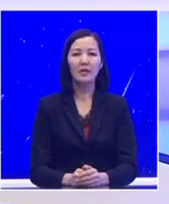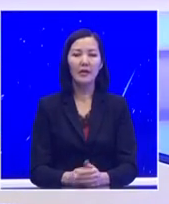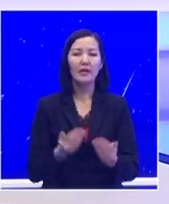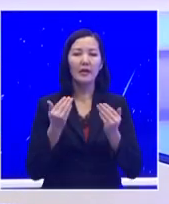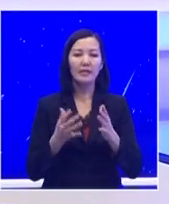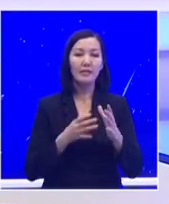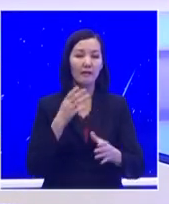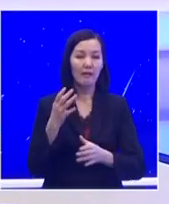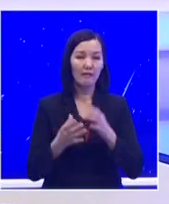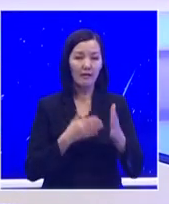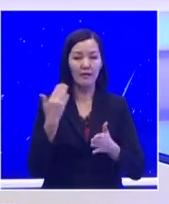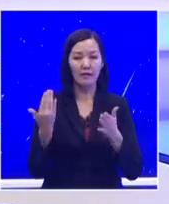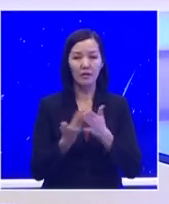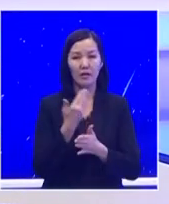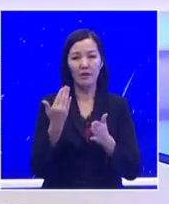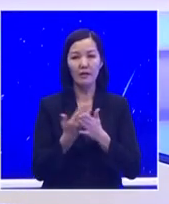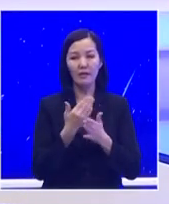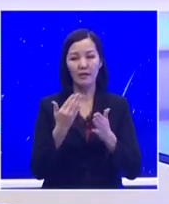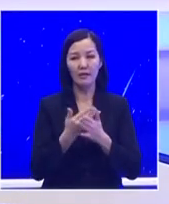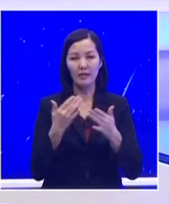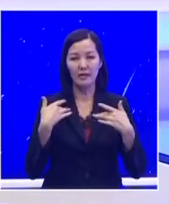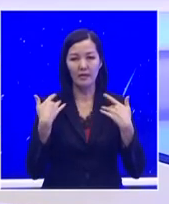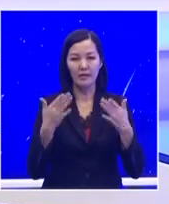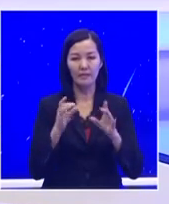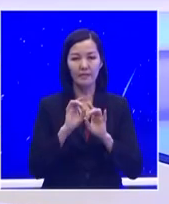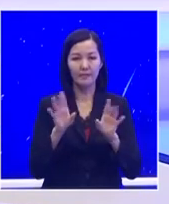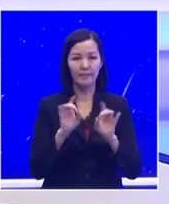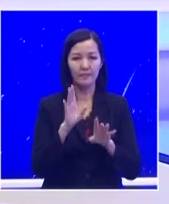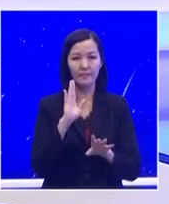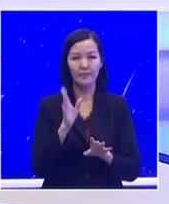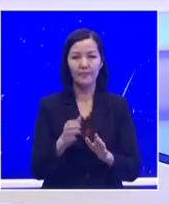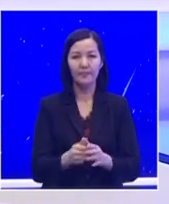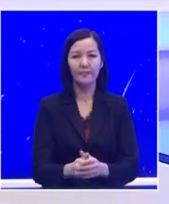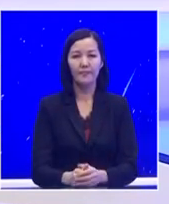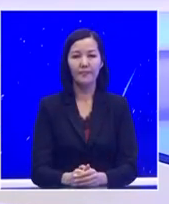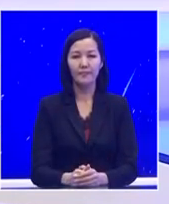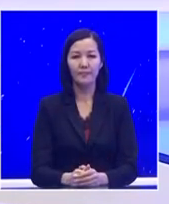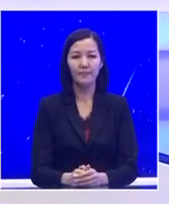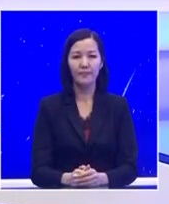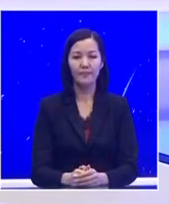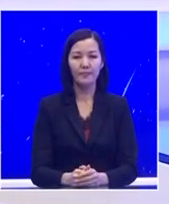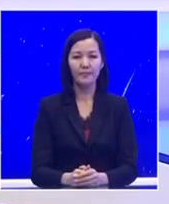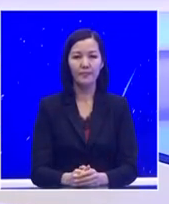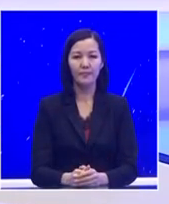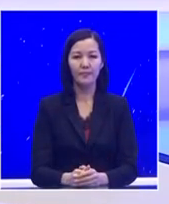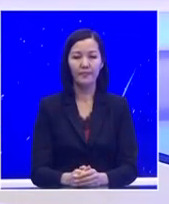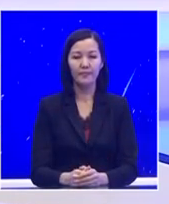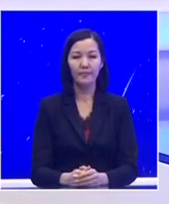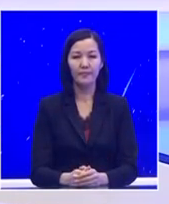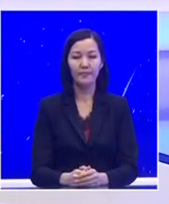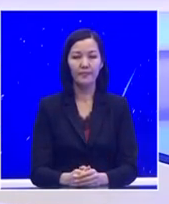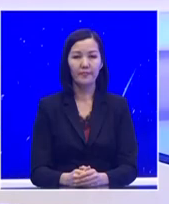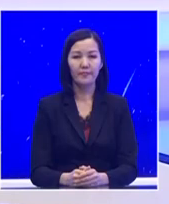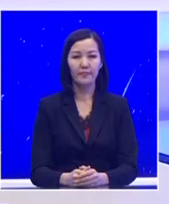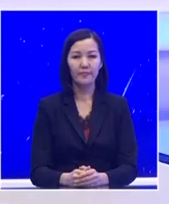Италияның солтүстігінде жүрдек пойыз жолдан шығып кетті. Ал Қытай мемлекеті коронавирусты тексеретін робот жасап шығармақ. Осы